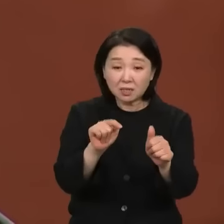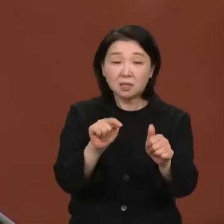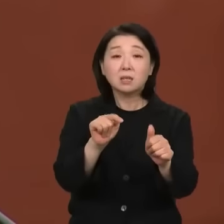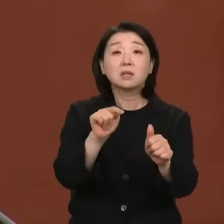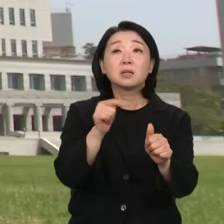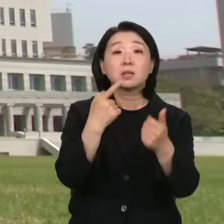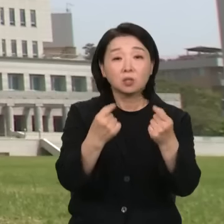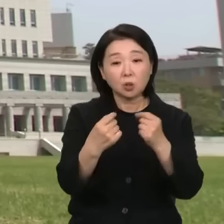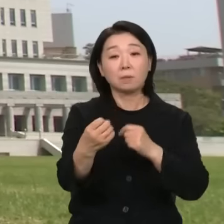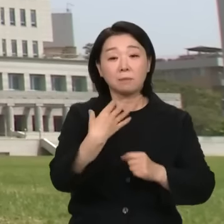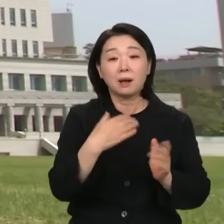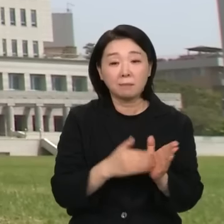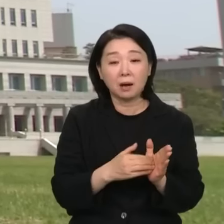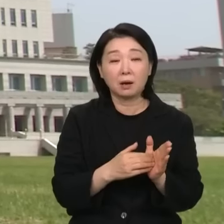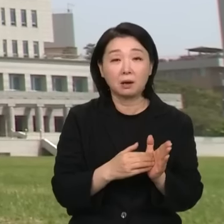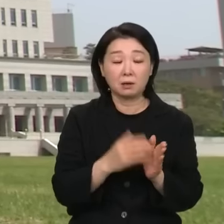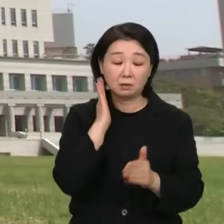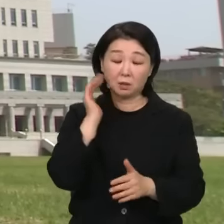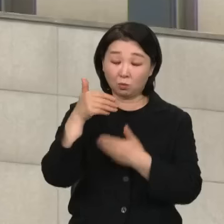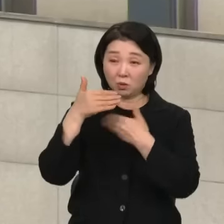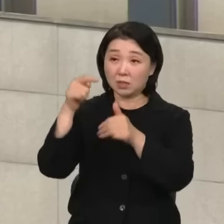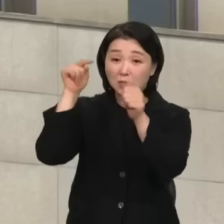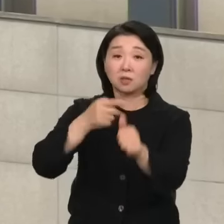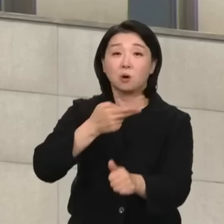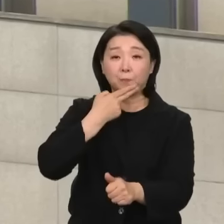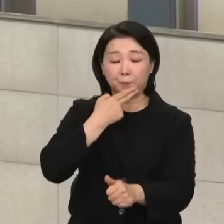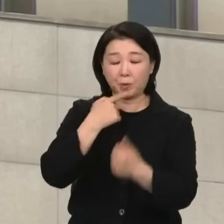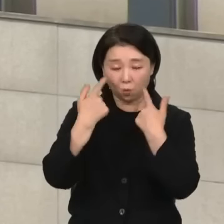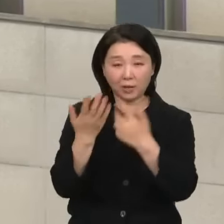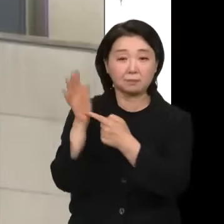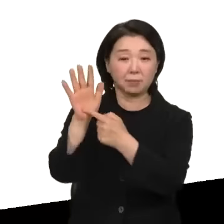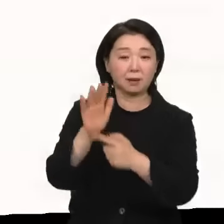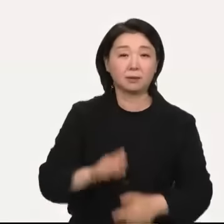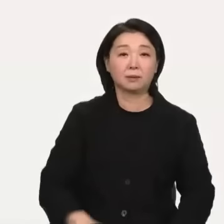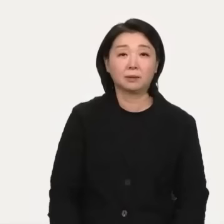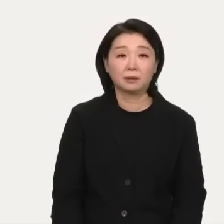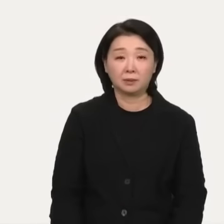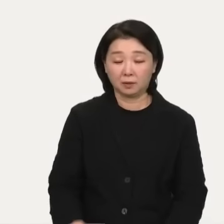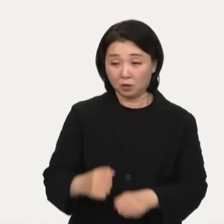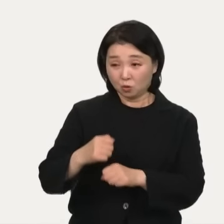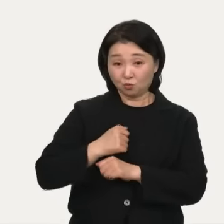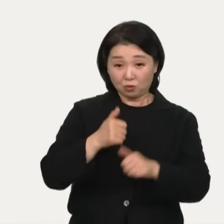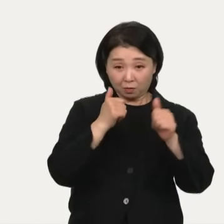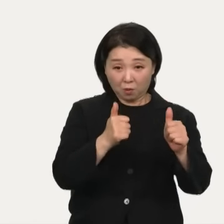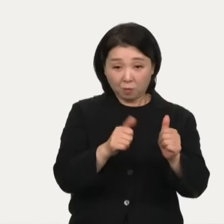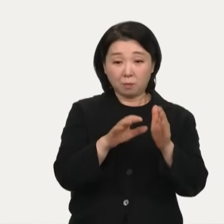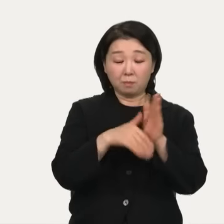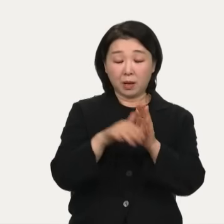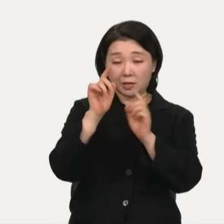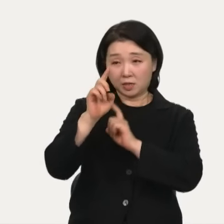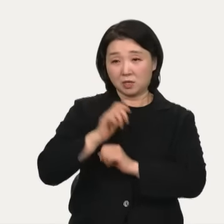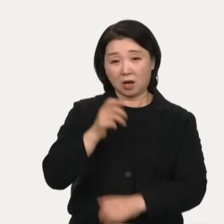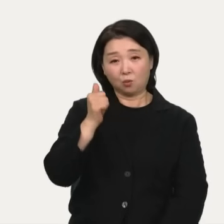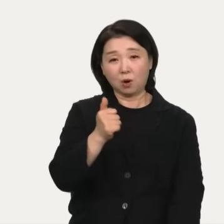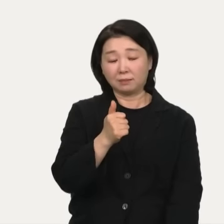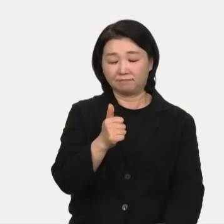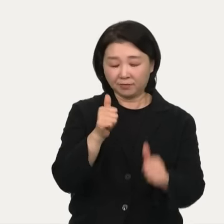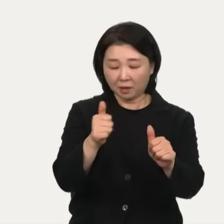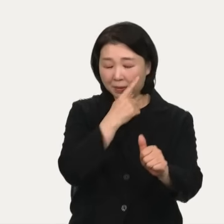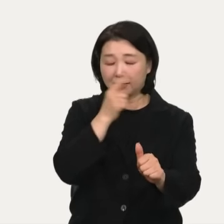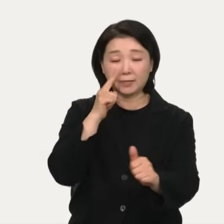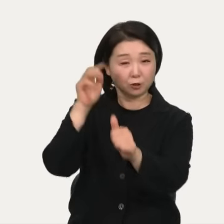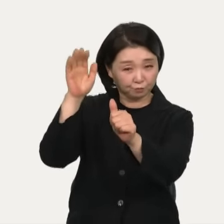겁니다 다만 대통령실의 지치는 없었다고 주장했습니다 군사법원은 는 이종전 장관을 재판 증인으로